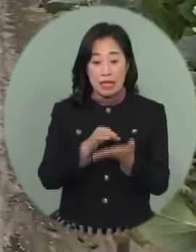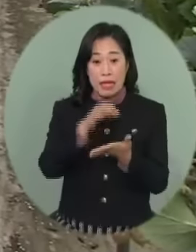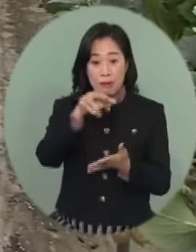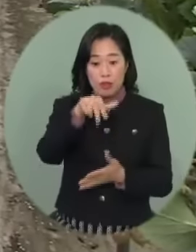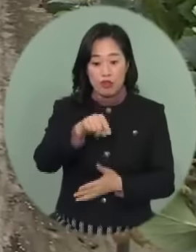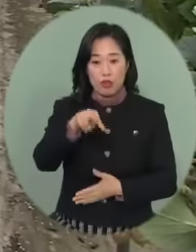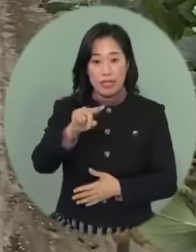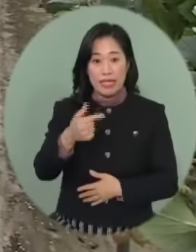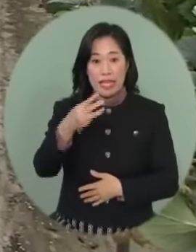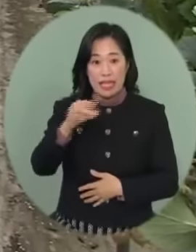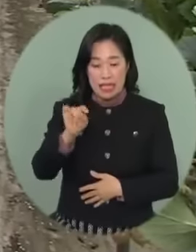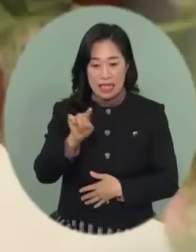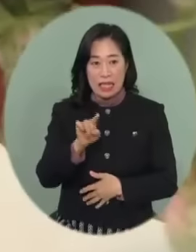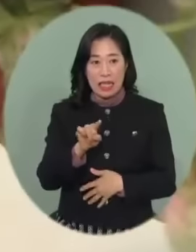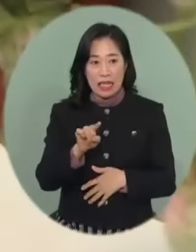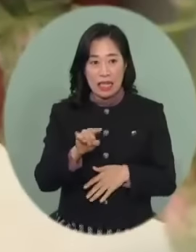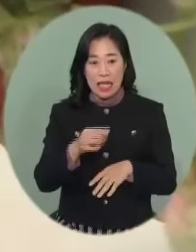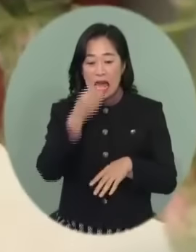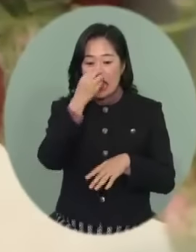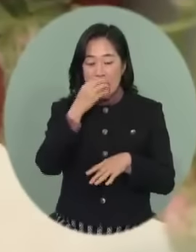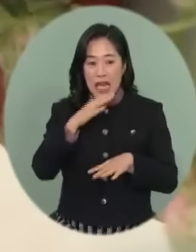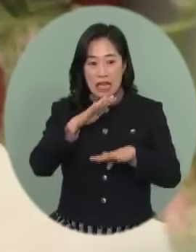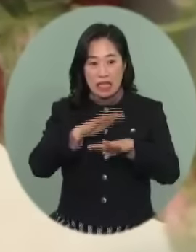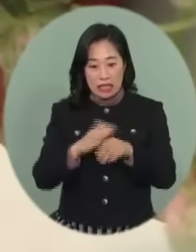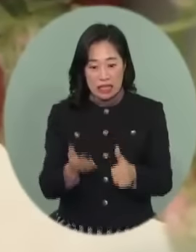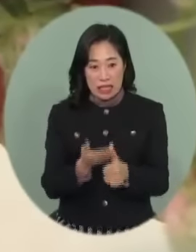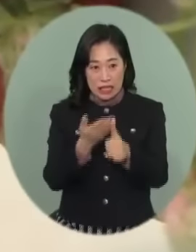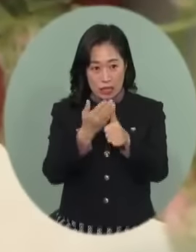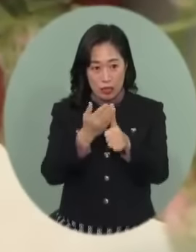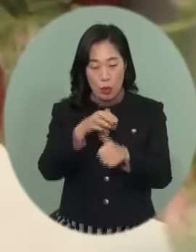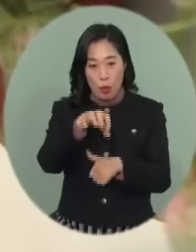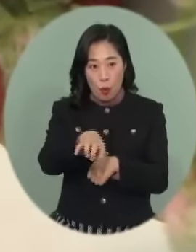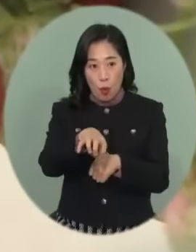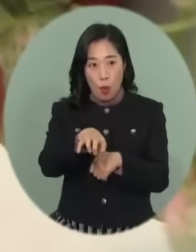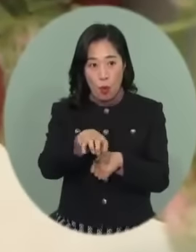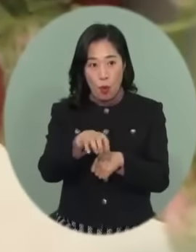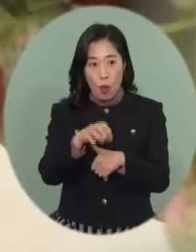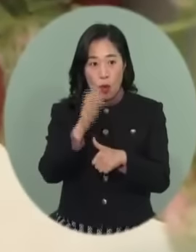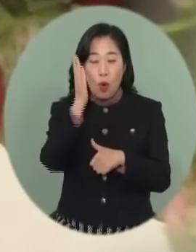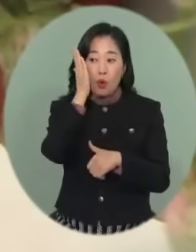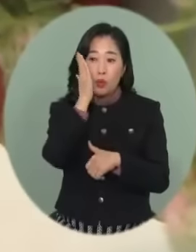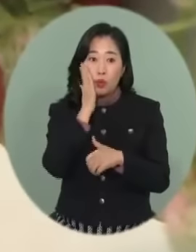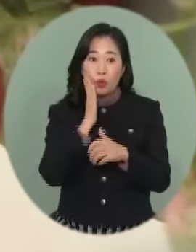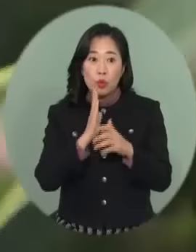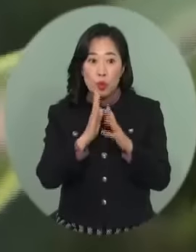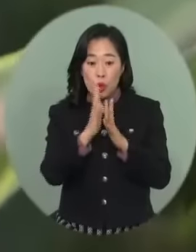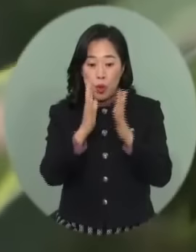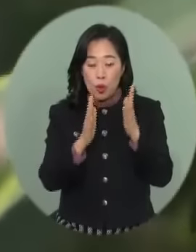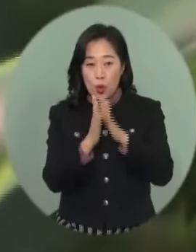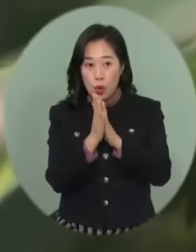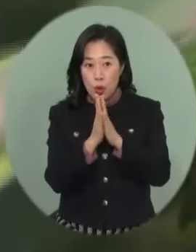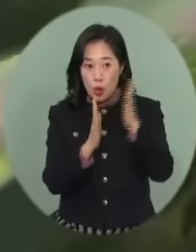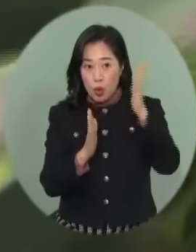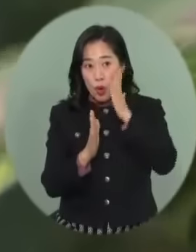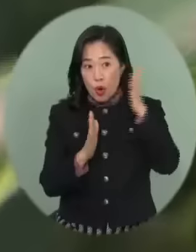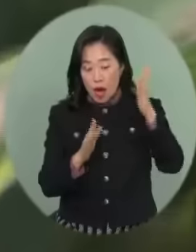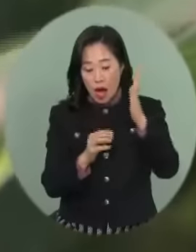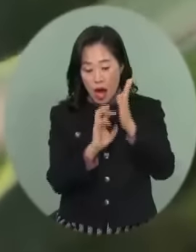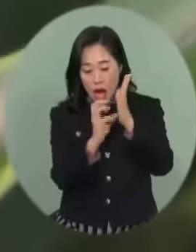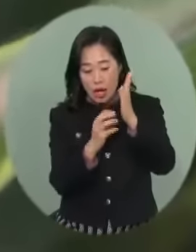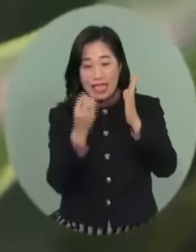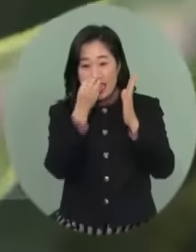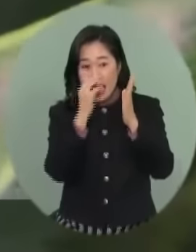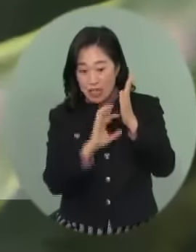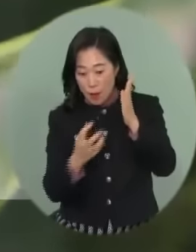담양 주산리의 한 딸기 농가입니다. 초록빛 잎사귀 아래 딸기가 대롱대롱 맺혔습니다. 자세히